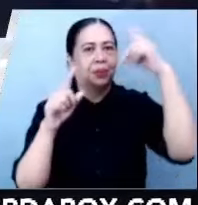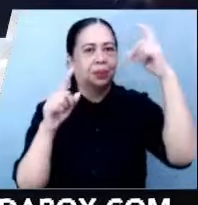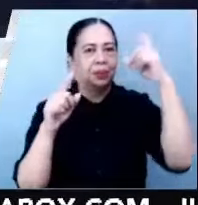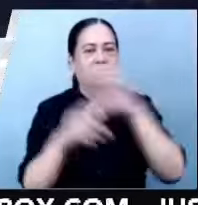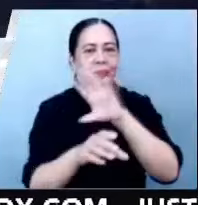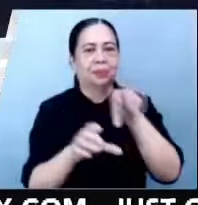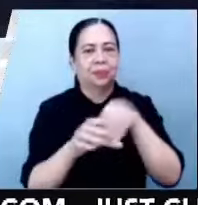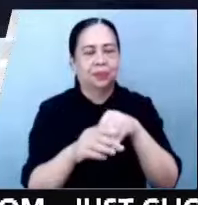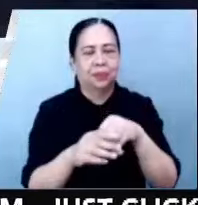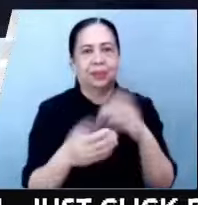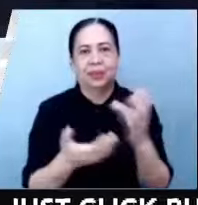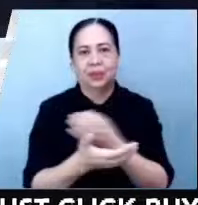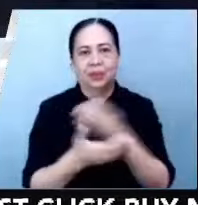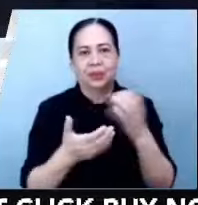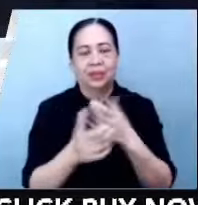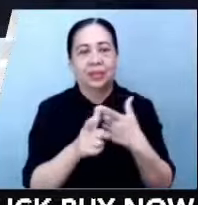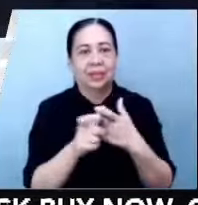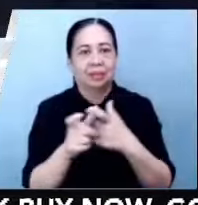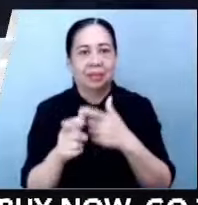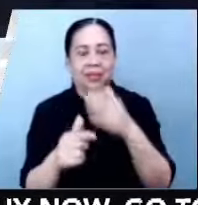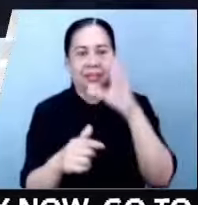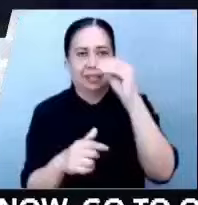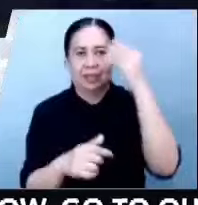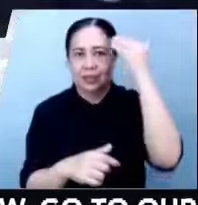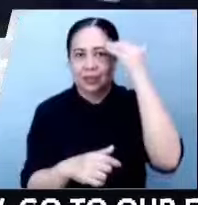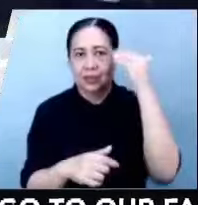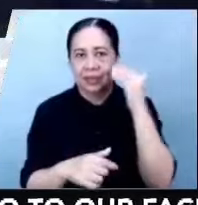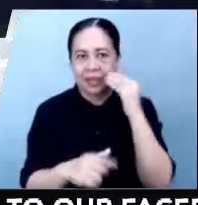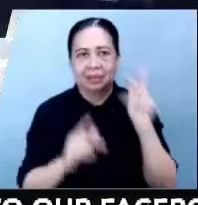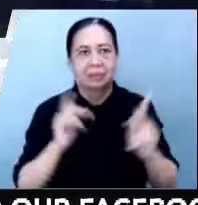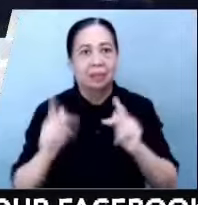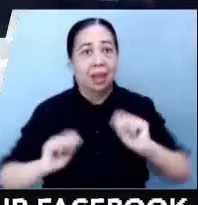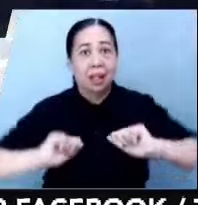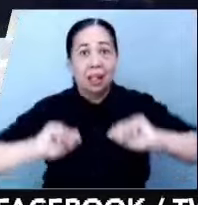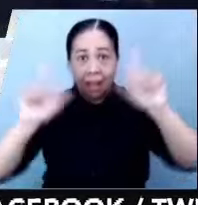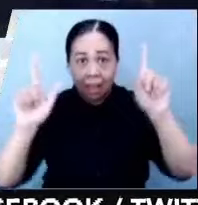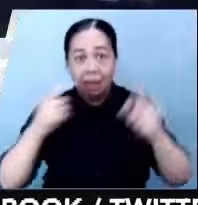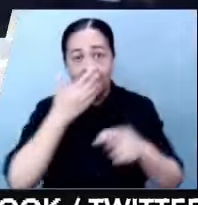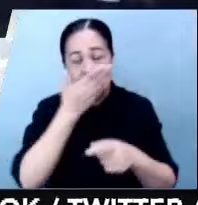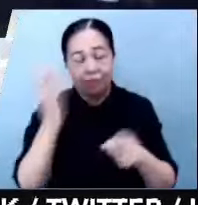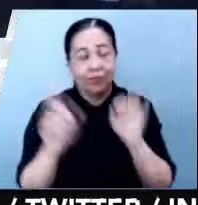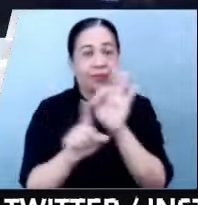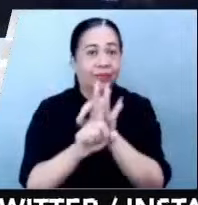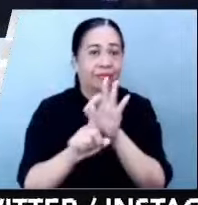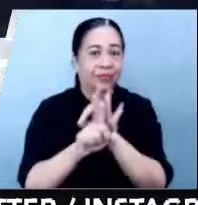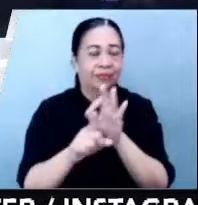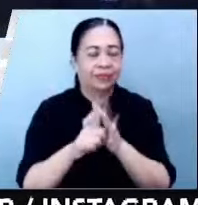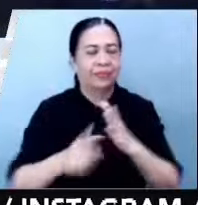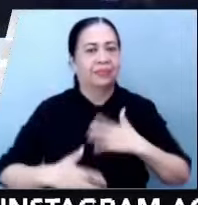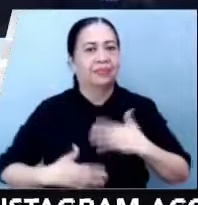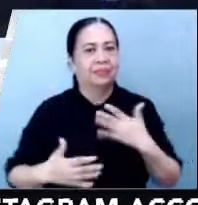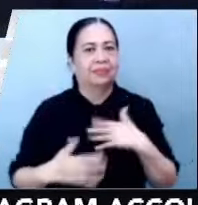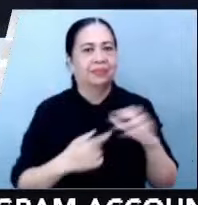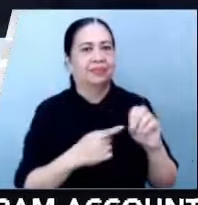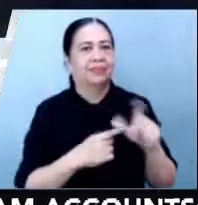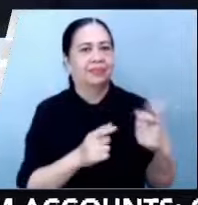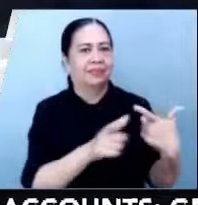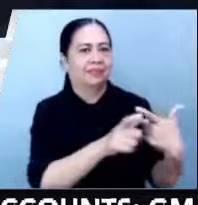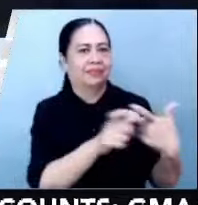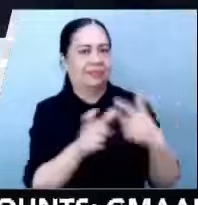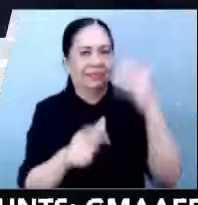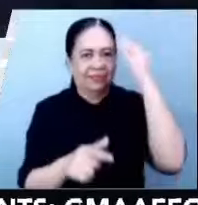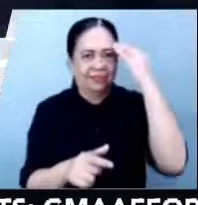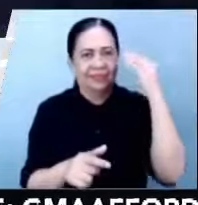ng Running Man Korea at makapag-perform live para sa fans. Masaya naman ang original runners na sina Yu